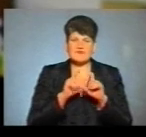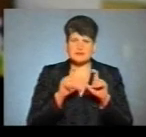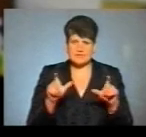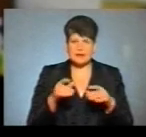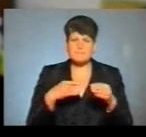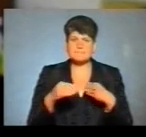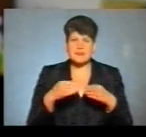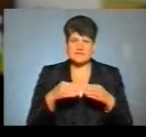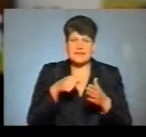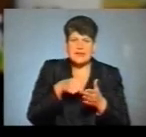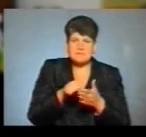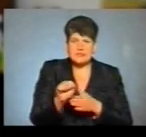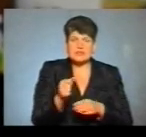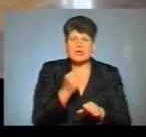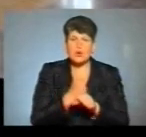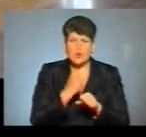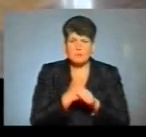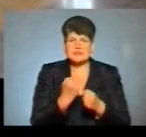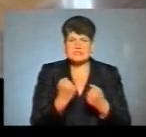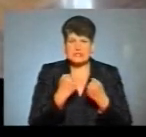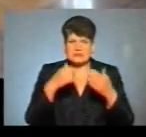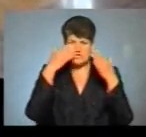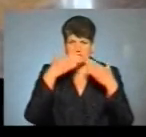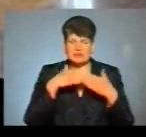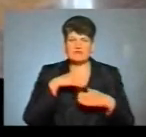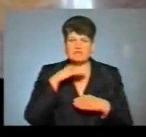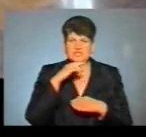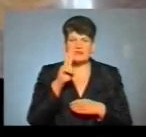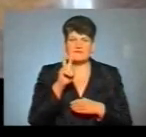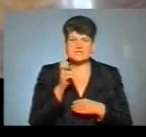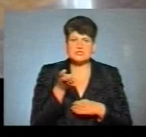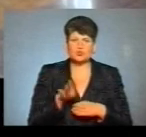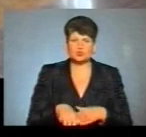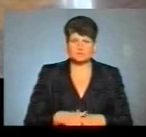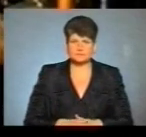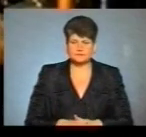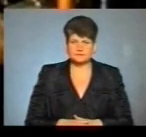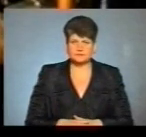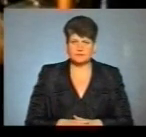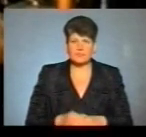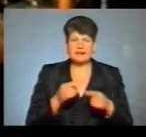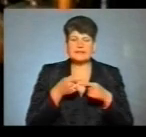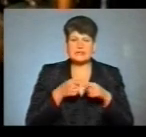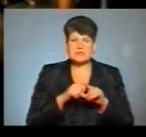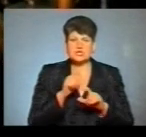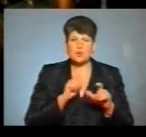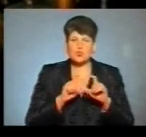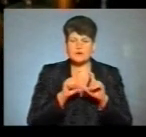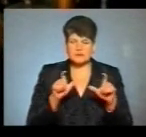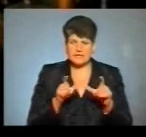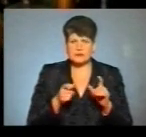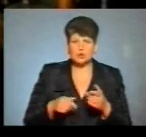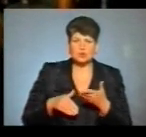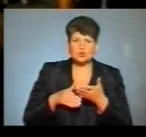Каже, пластику та ламінату, з яких виготовляють захисні щитки, вистачить на 200 штук. Технічний університет